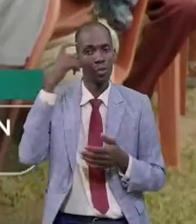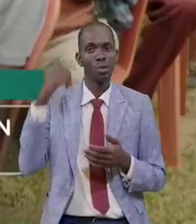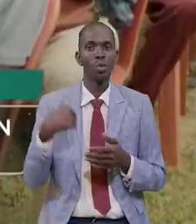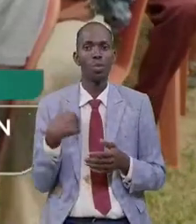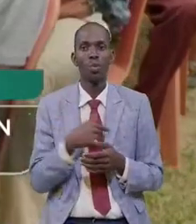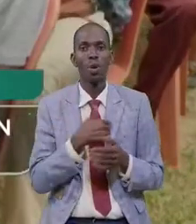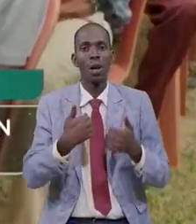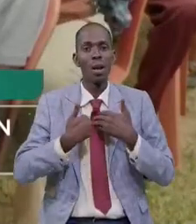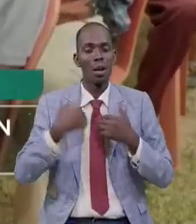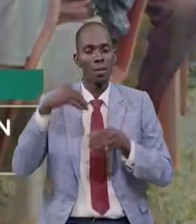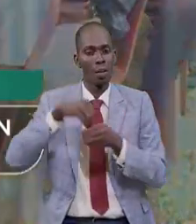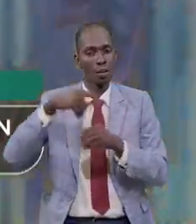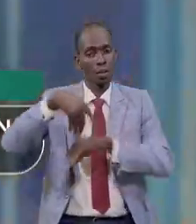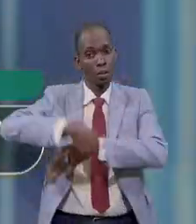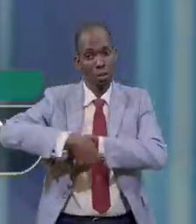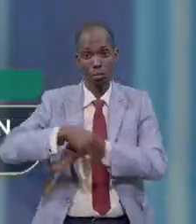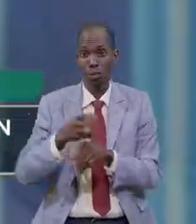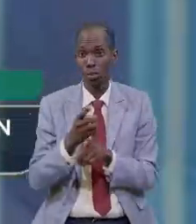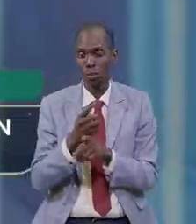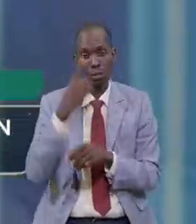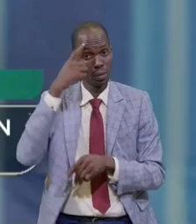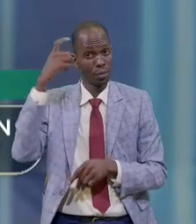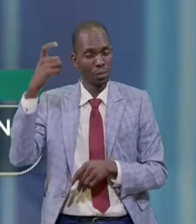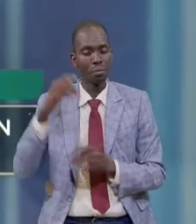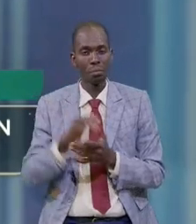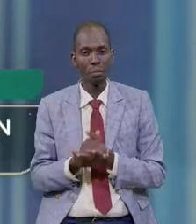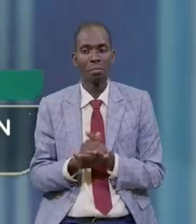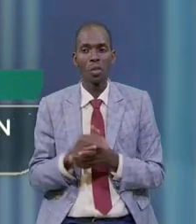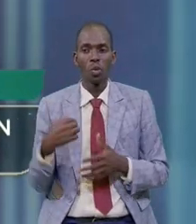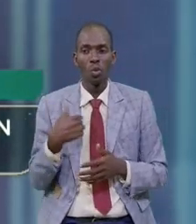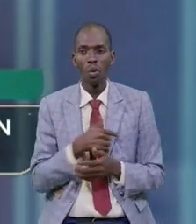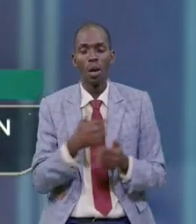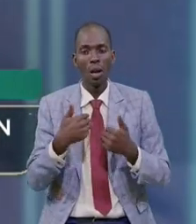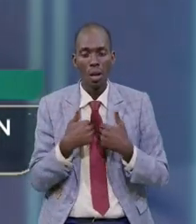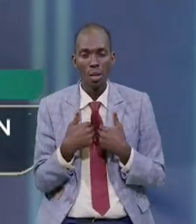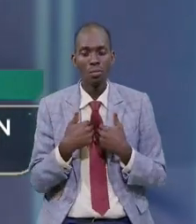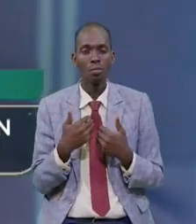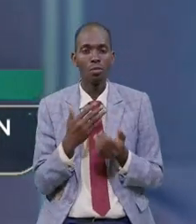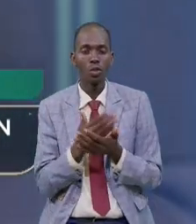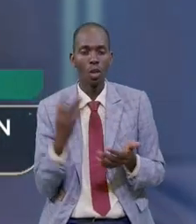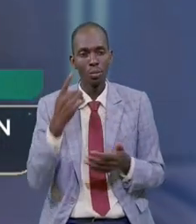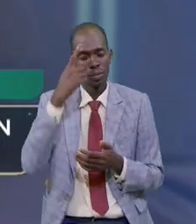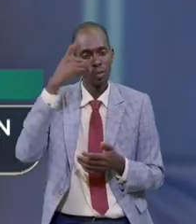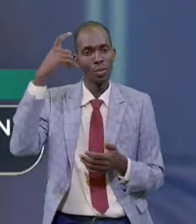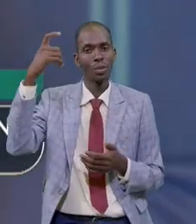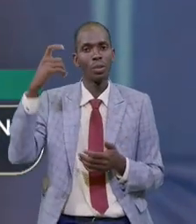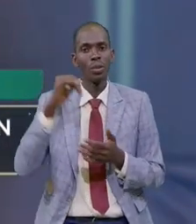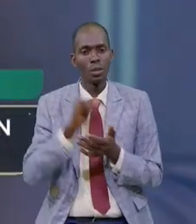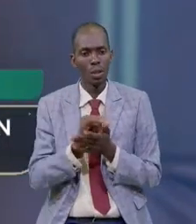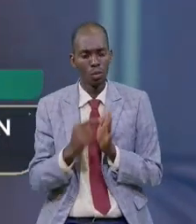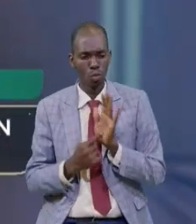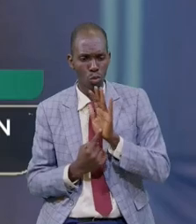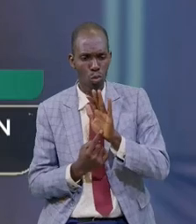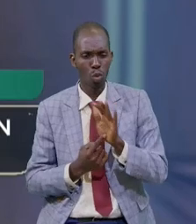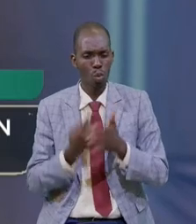dans la nuit le rêve il y a certains rêves que nous faisons qui projette